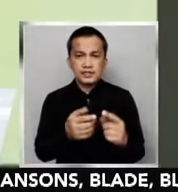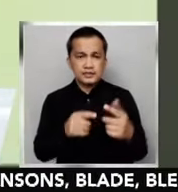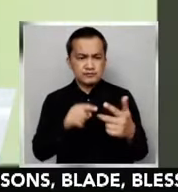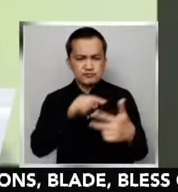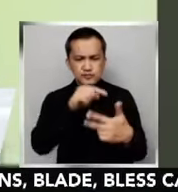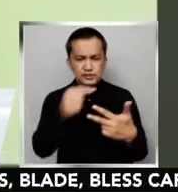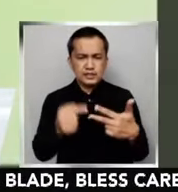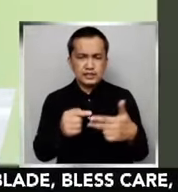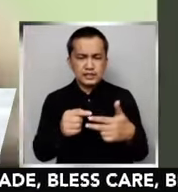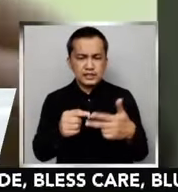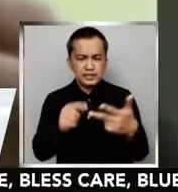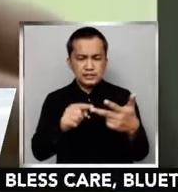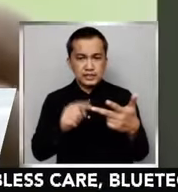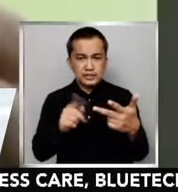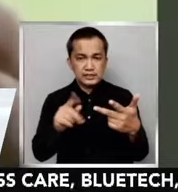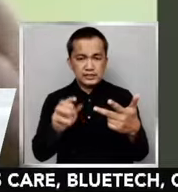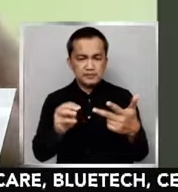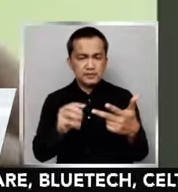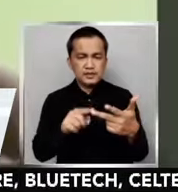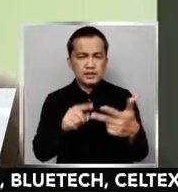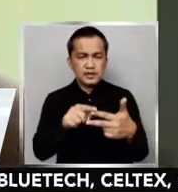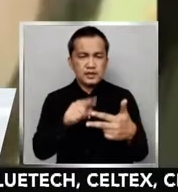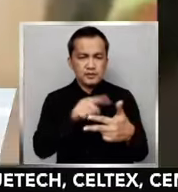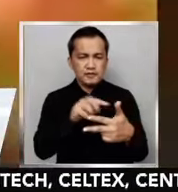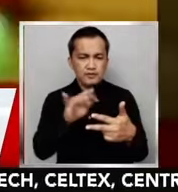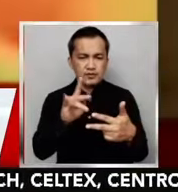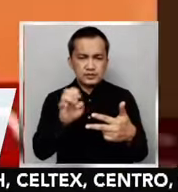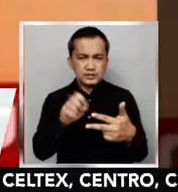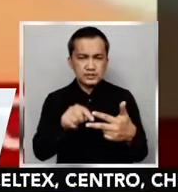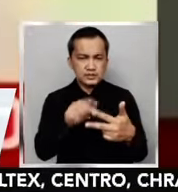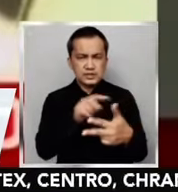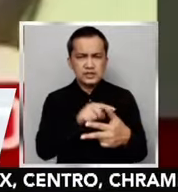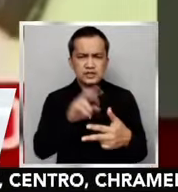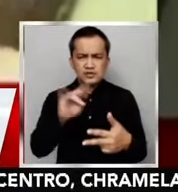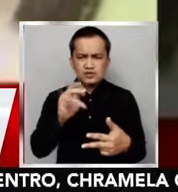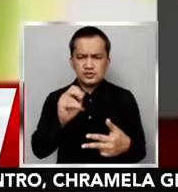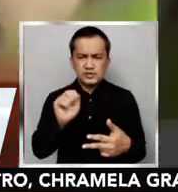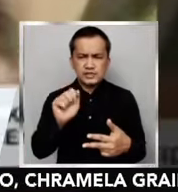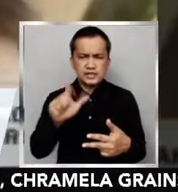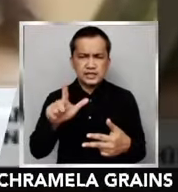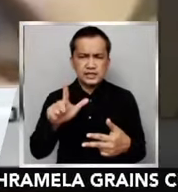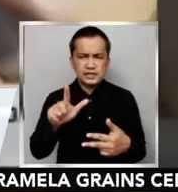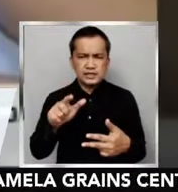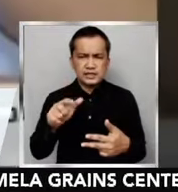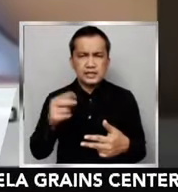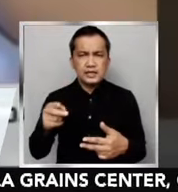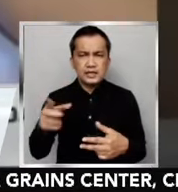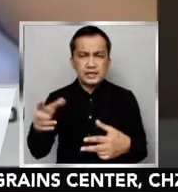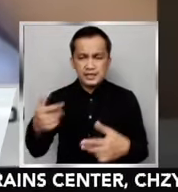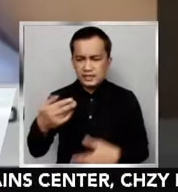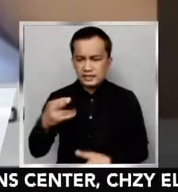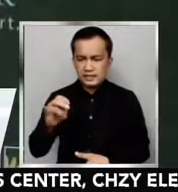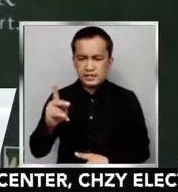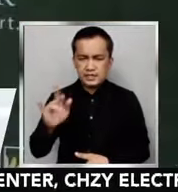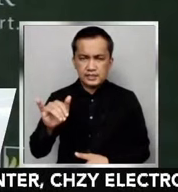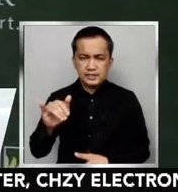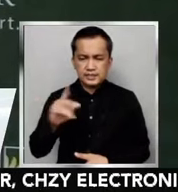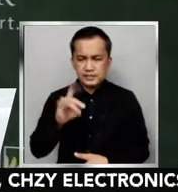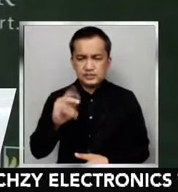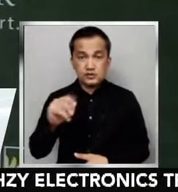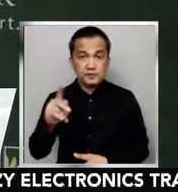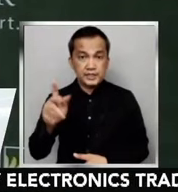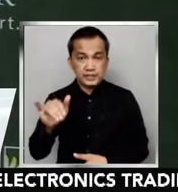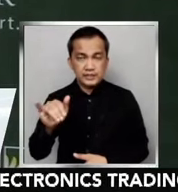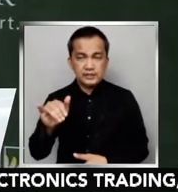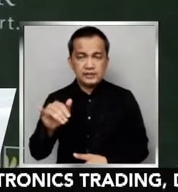chores na na-diagnosed na may congenital hereditary endothelial dystrophy ito